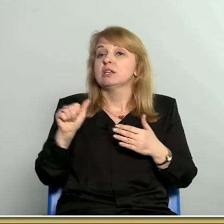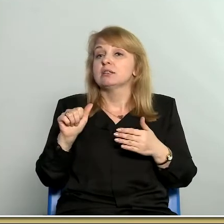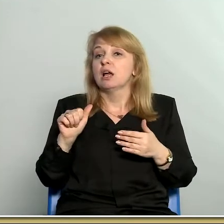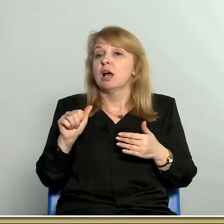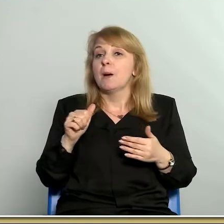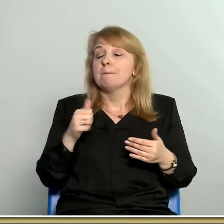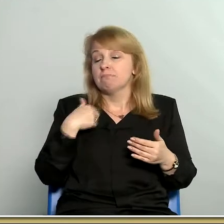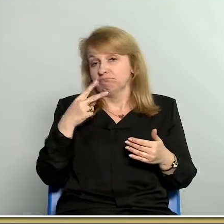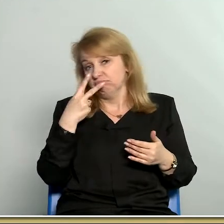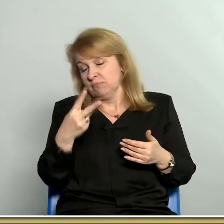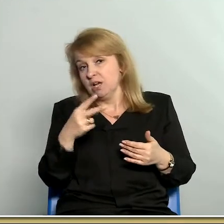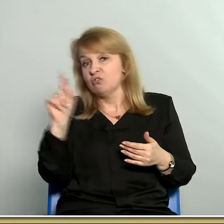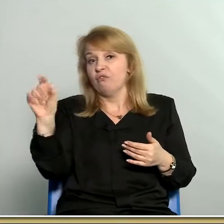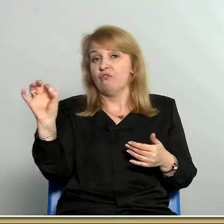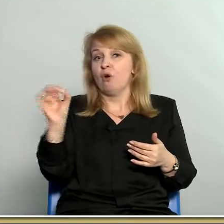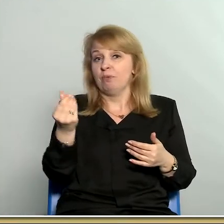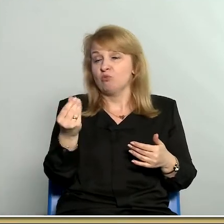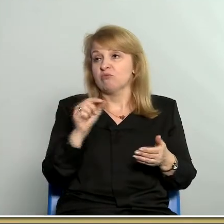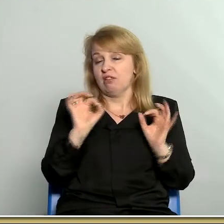alokacja, którą posiadamy, jest mniejszy.